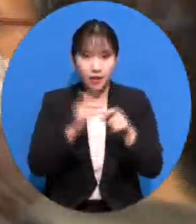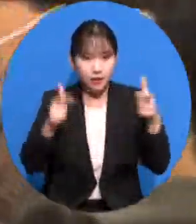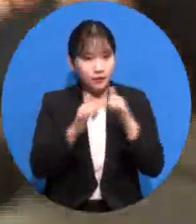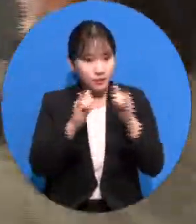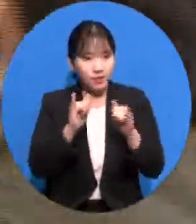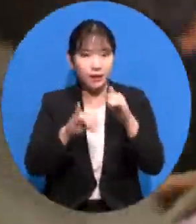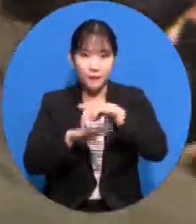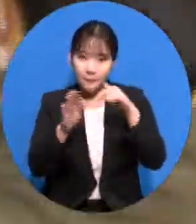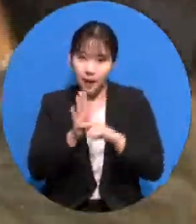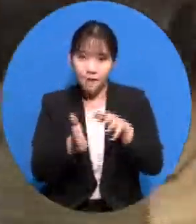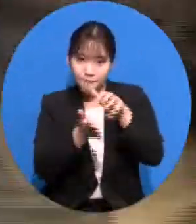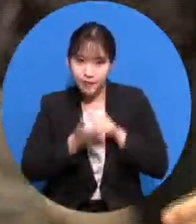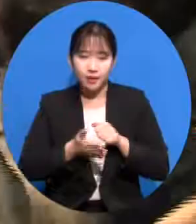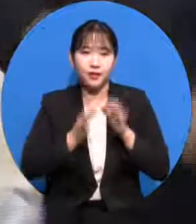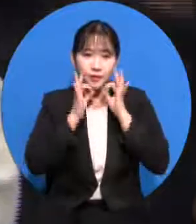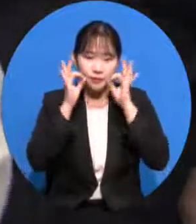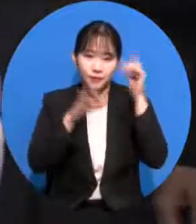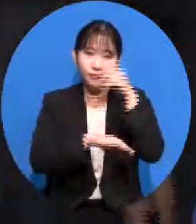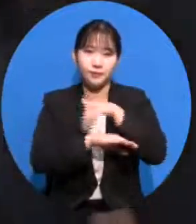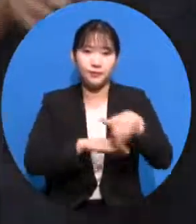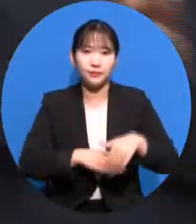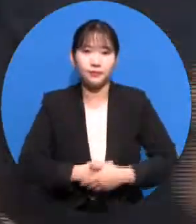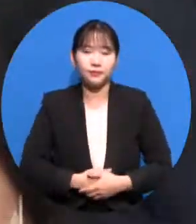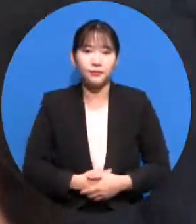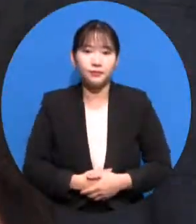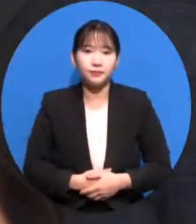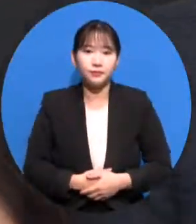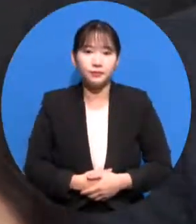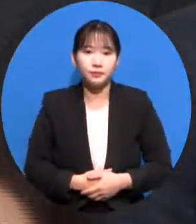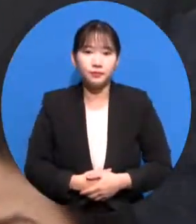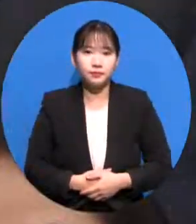유권자들의 표심 잡기에 박차를 가할 계획입니다. MBC 뉴스 문형철입니다.